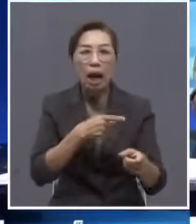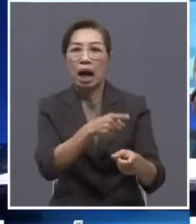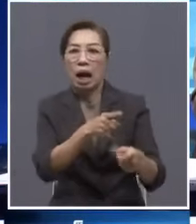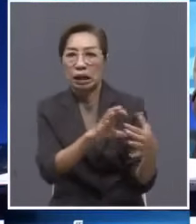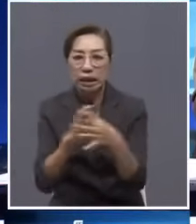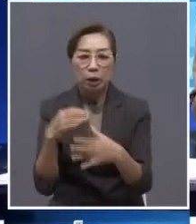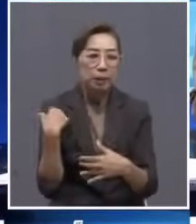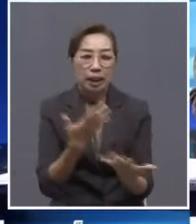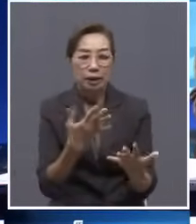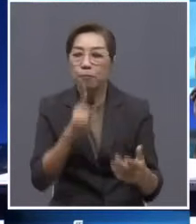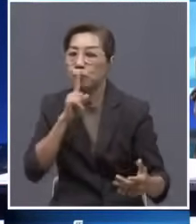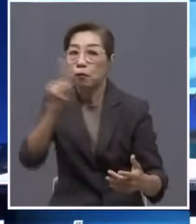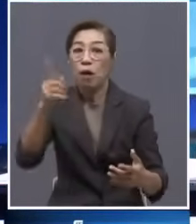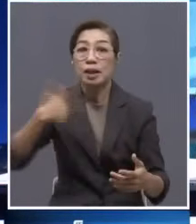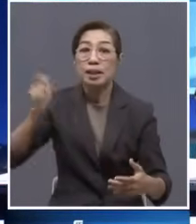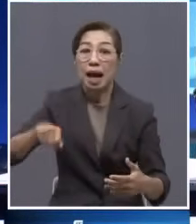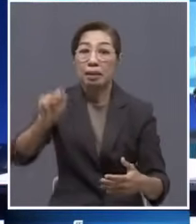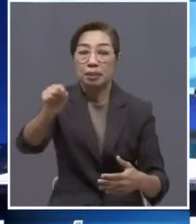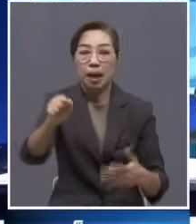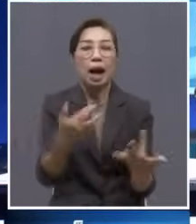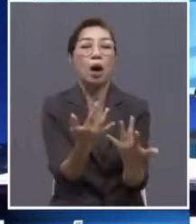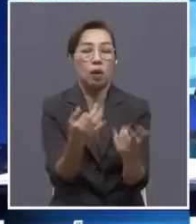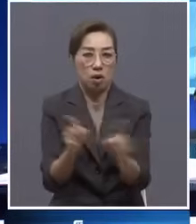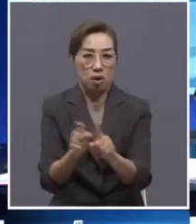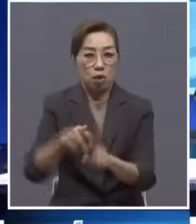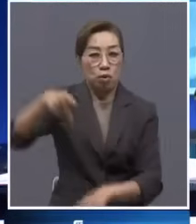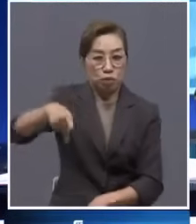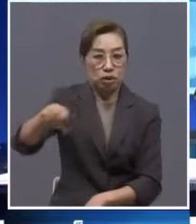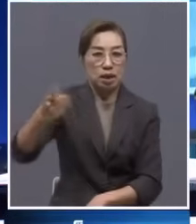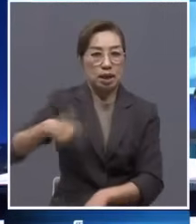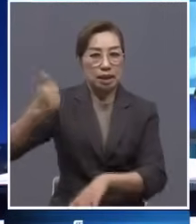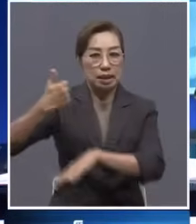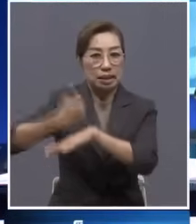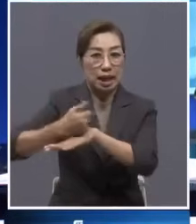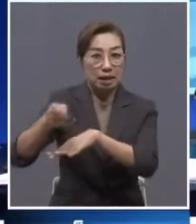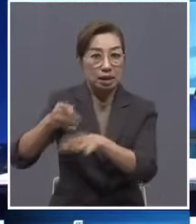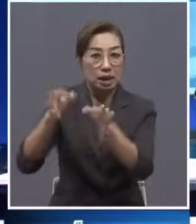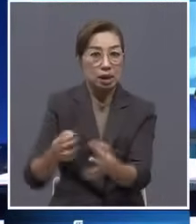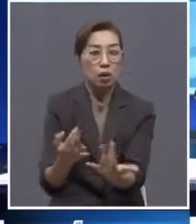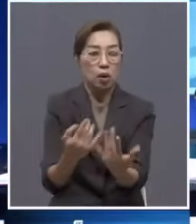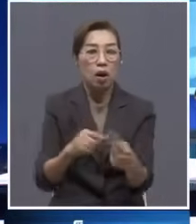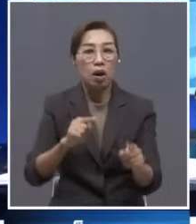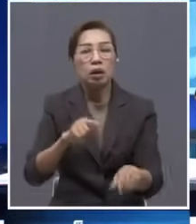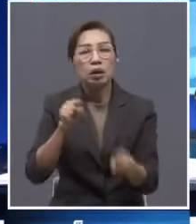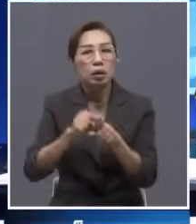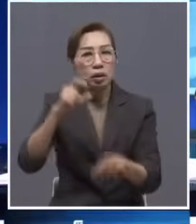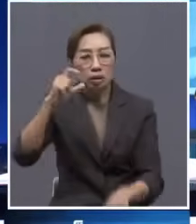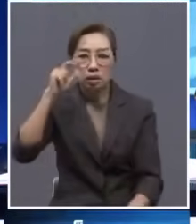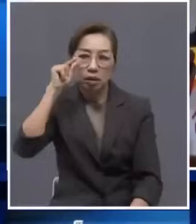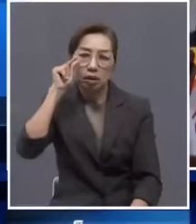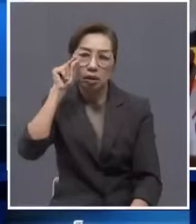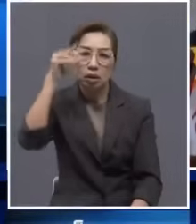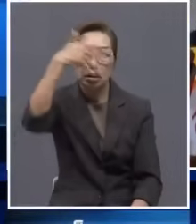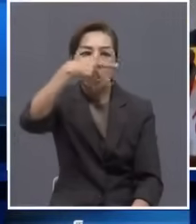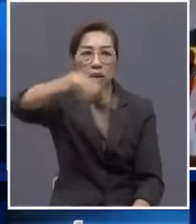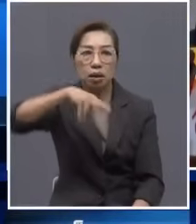ฉะนั้นเนี่ยวันพุธเยก็ต้องดูกันดีๆใช่ครับแล้วก็ล่าสุดทางโฆษกของทางก้าวไกลคุณไอติมพริตวัชรศิลป์เองก็มาให้ข้อมูลนะครับจับตากันหน่อยเพราะ